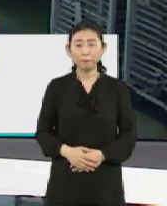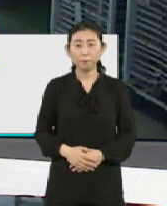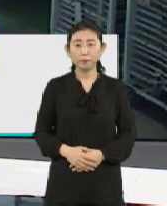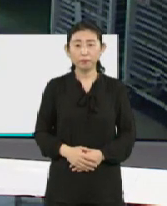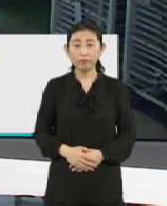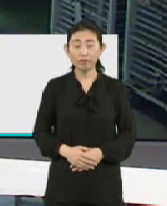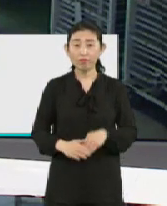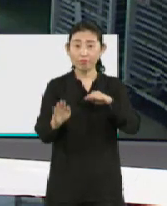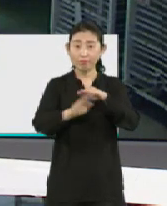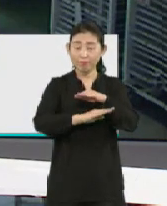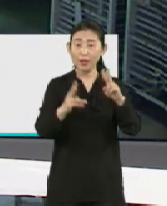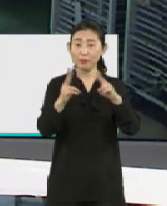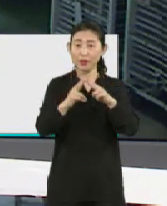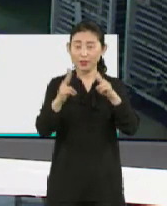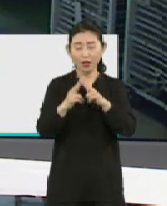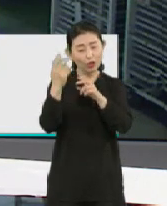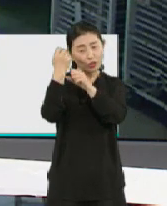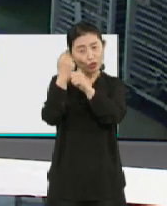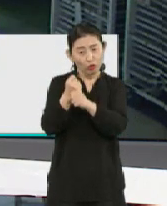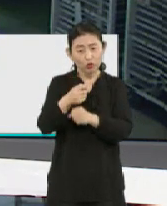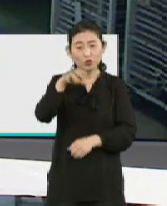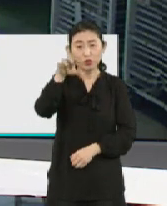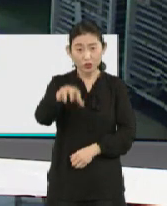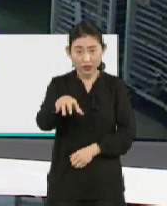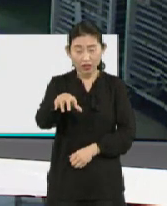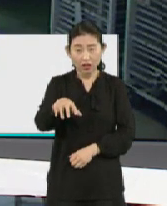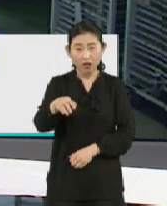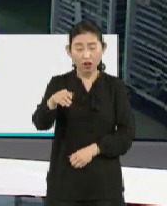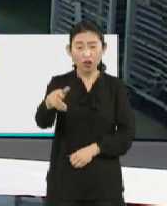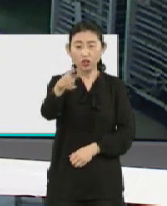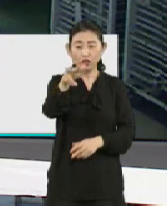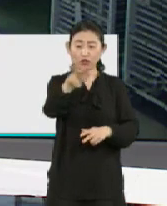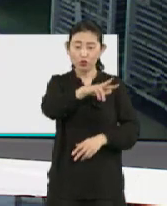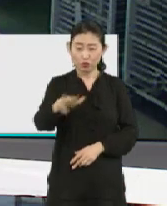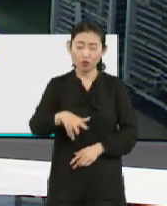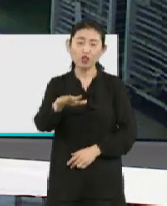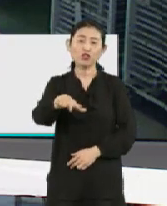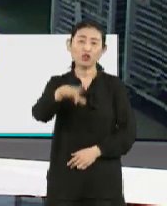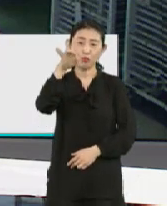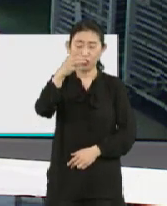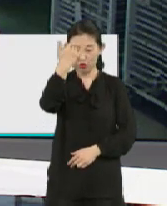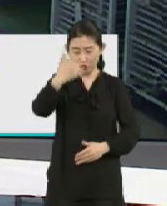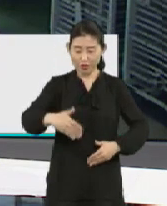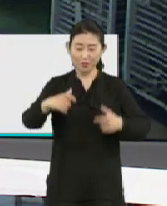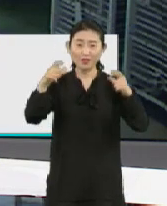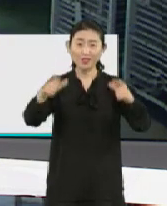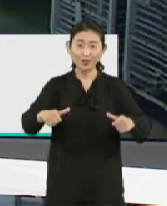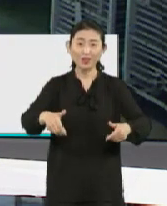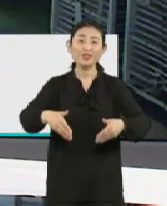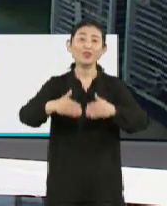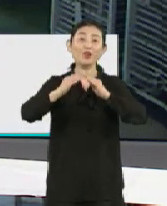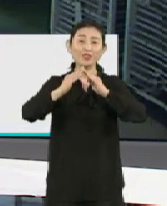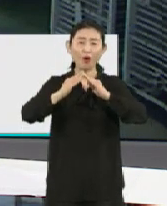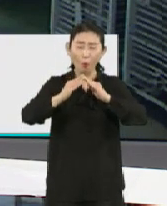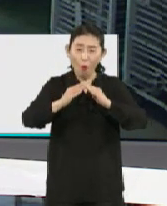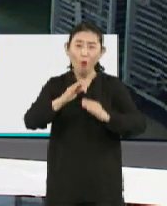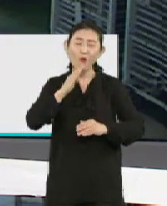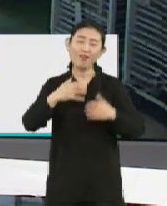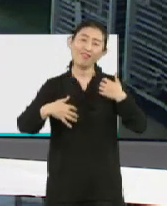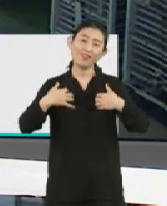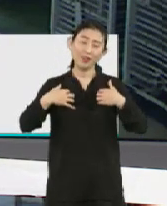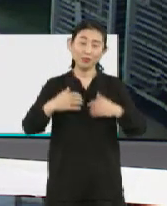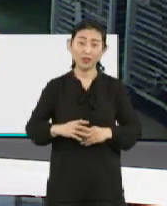이런 가운데 차량 반도체 연구개발 시설이 국내 최초로 충남에 설치된다는 가뭄 속 단비 같은 소식이